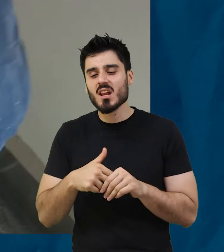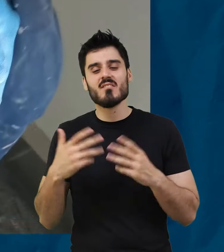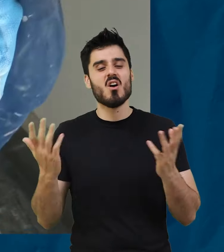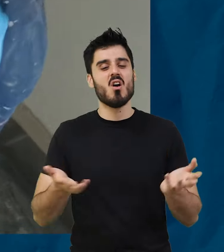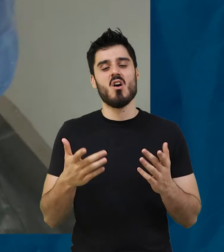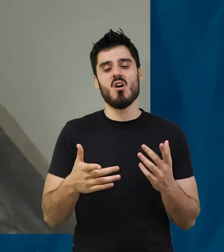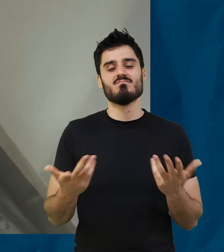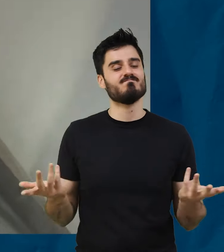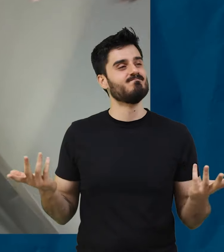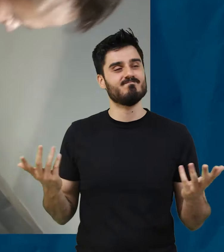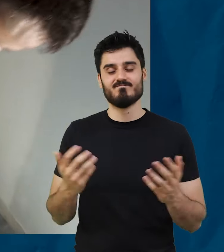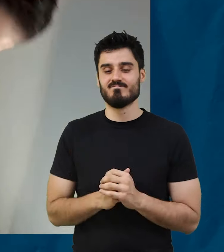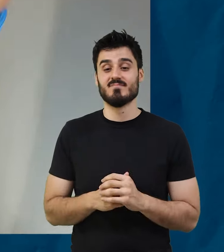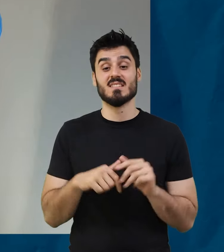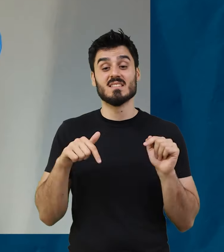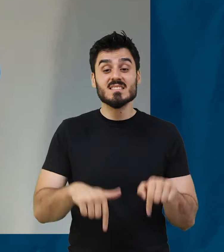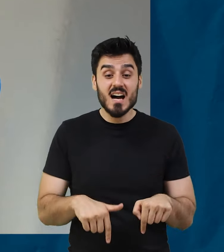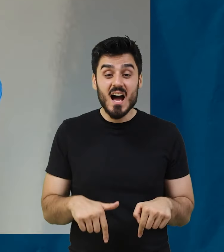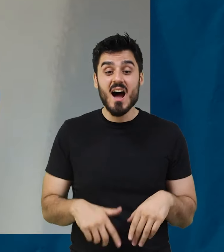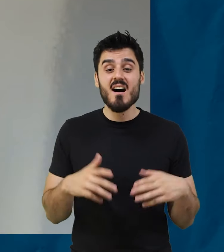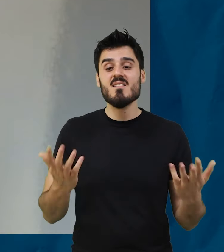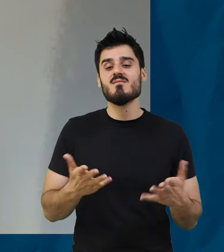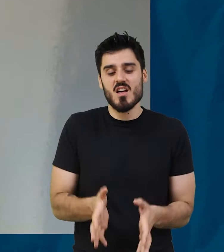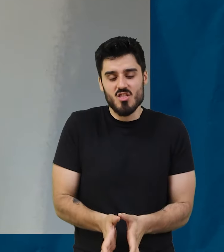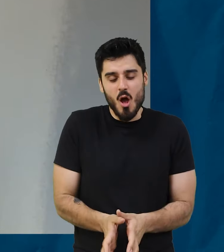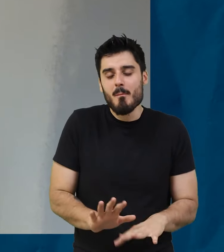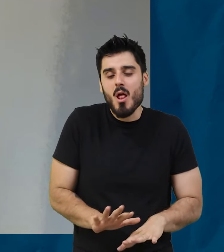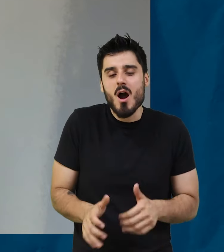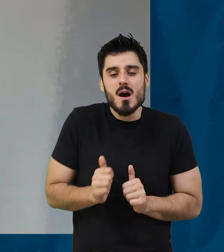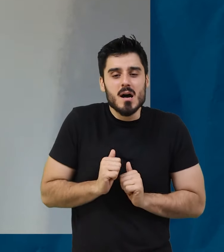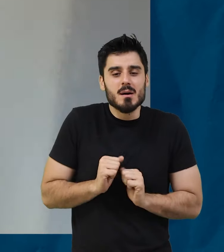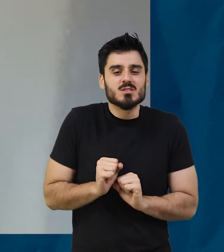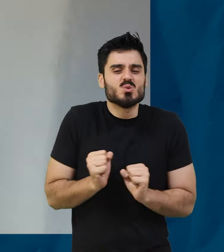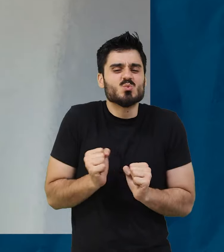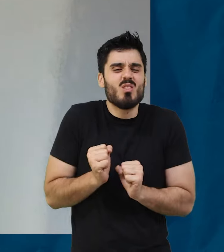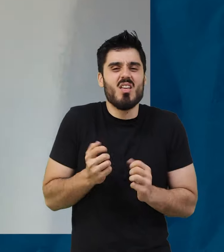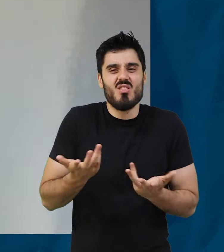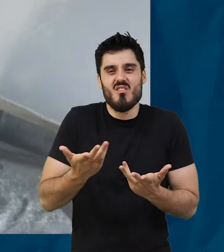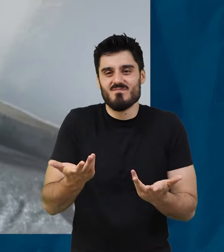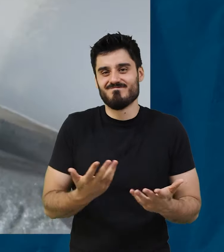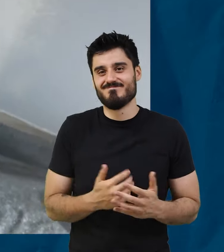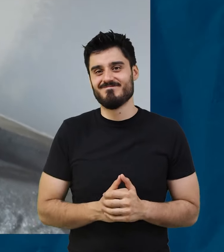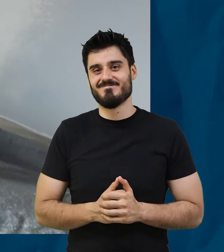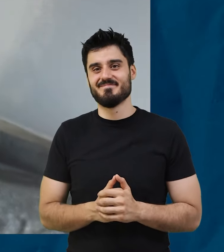стана. И сега? И сега се топли.